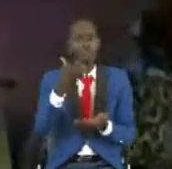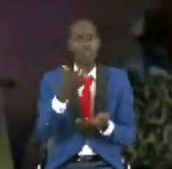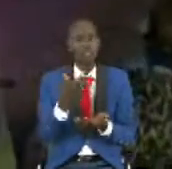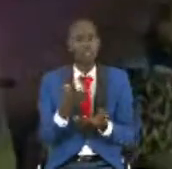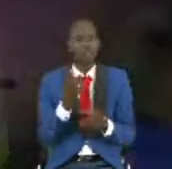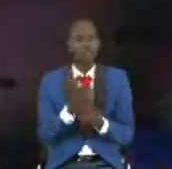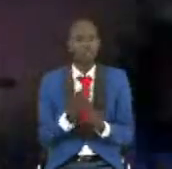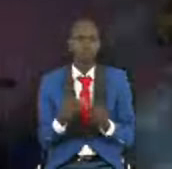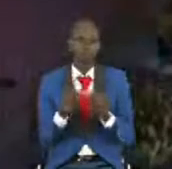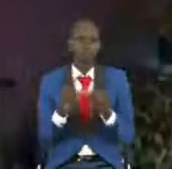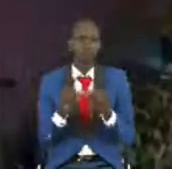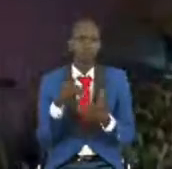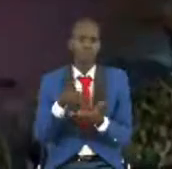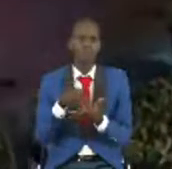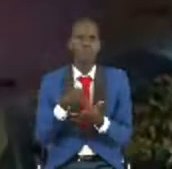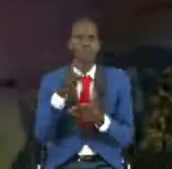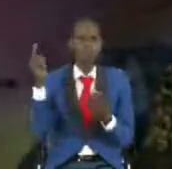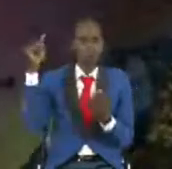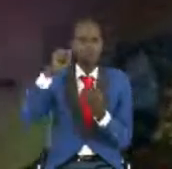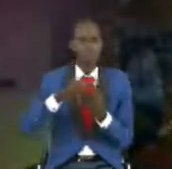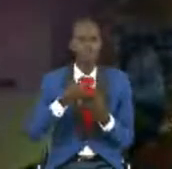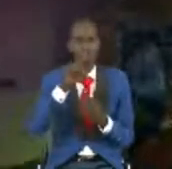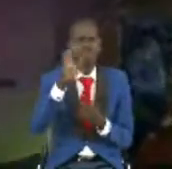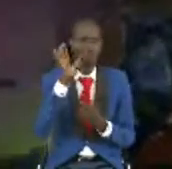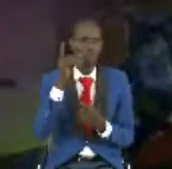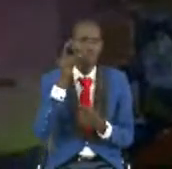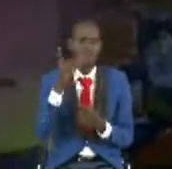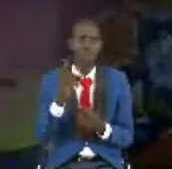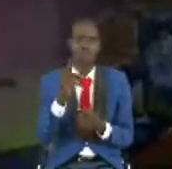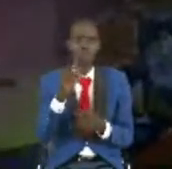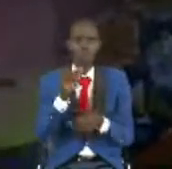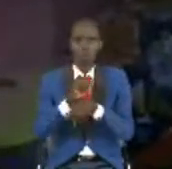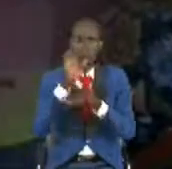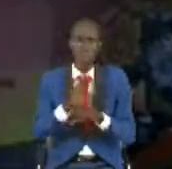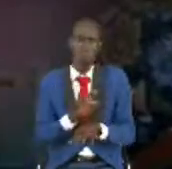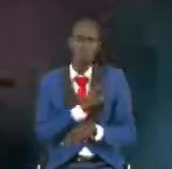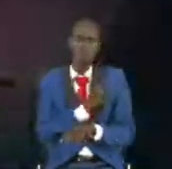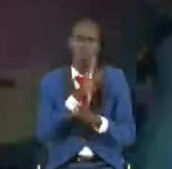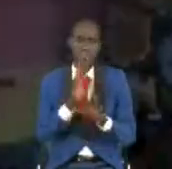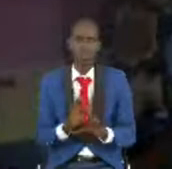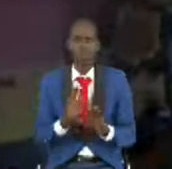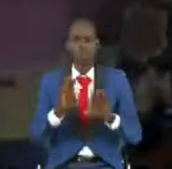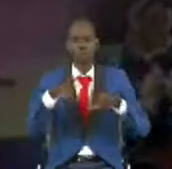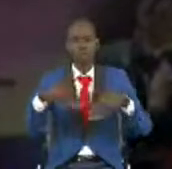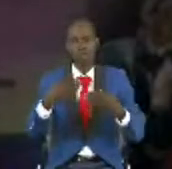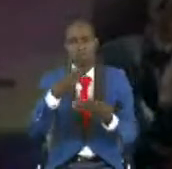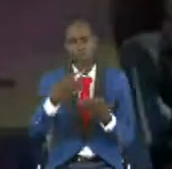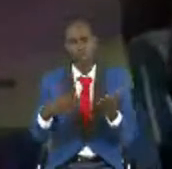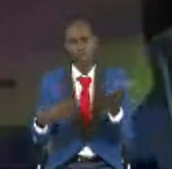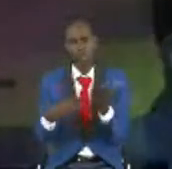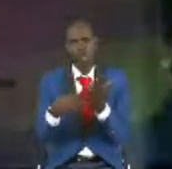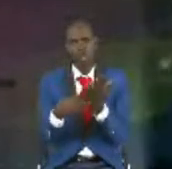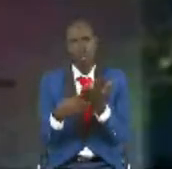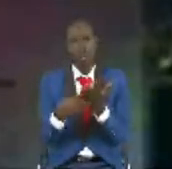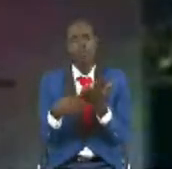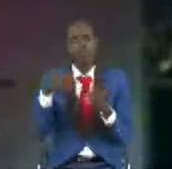Partout dans les églises locales, partout où vous êtes, occupez-vous de ceux qui ont levé leurs mains. Donnez-les la fiche de